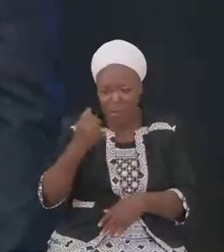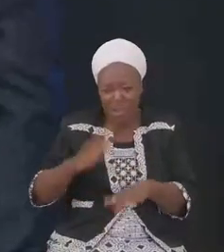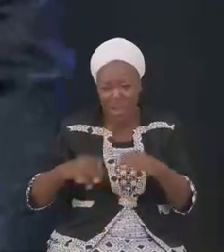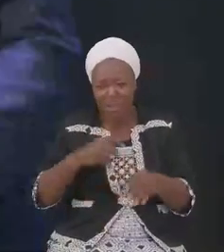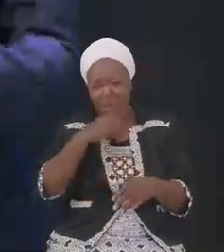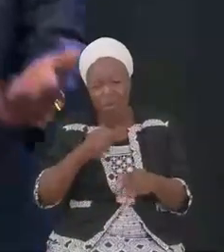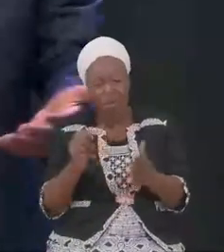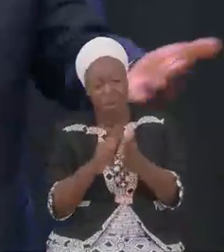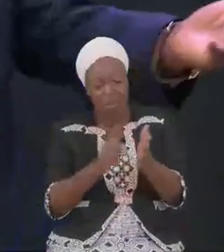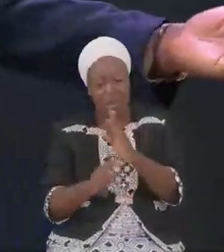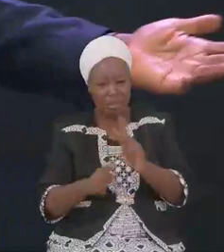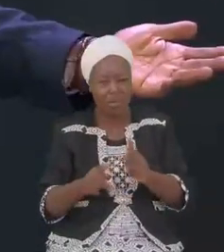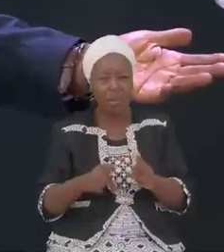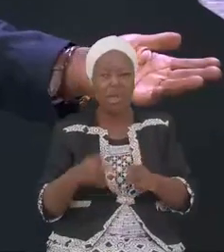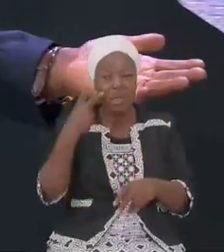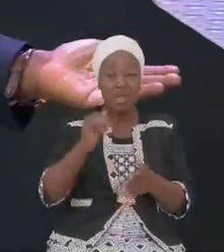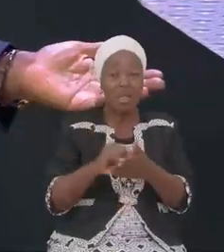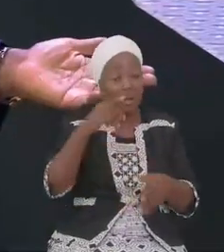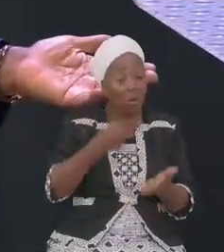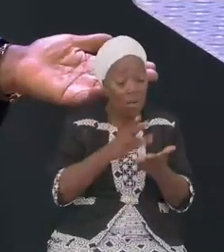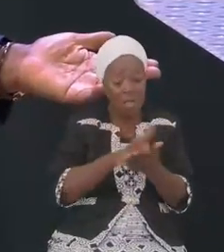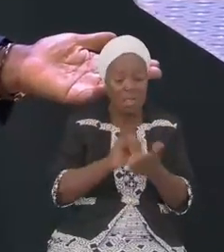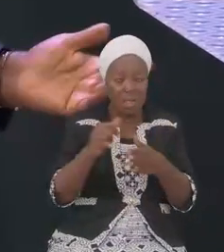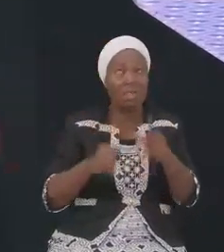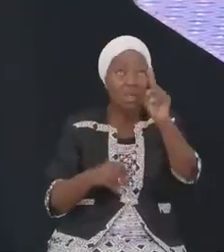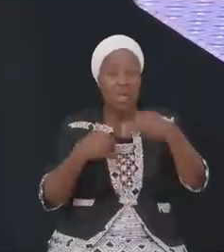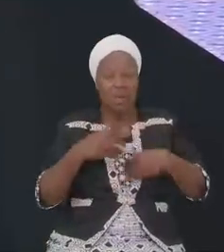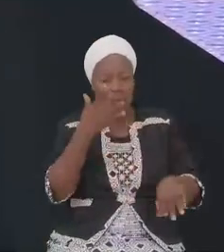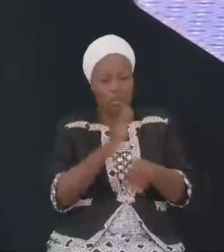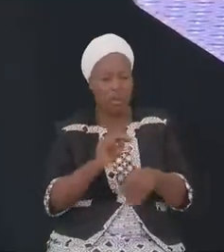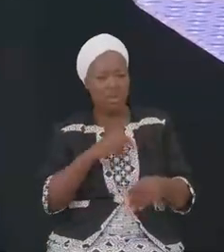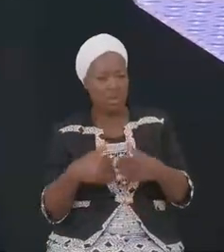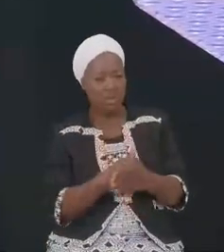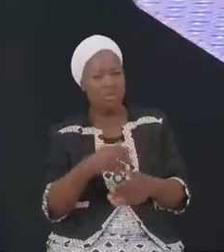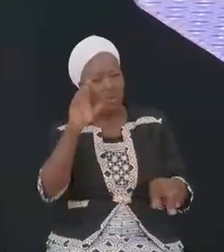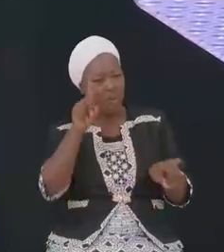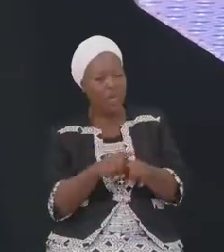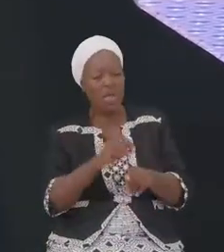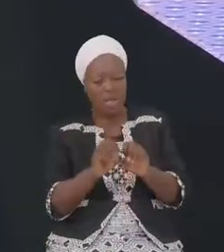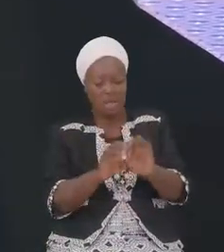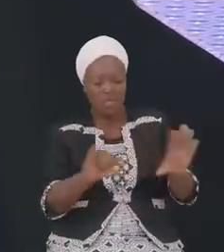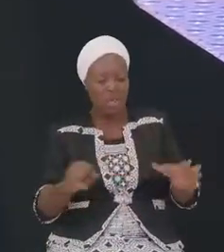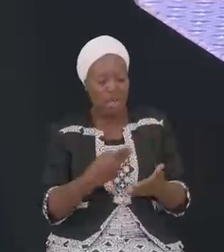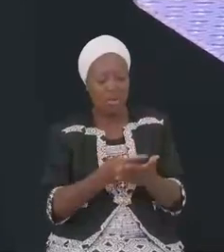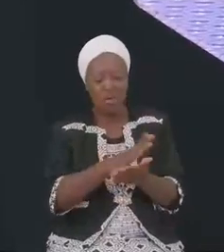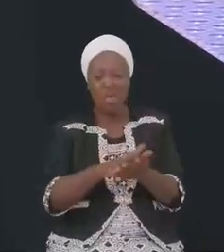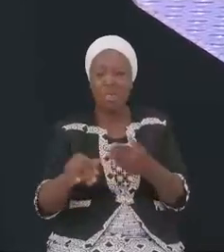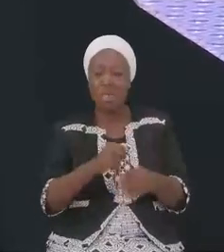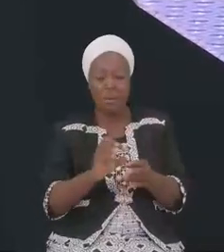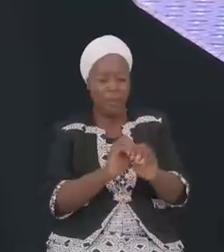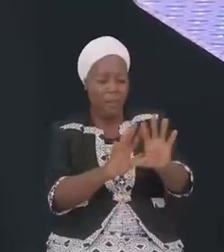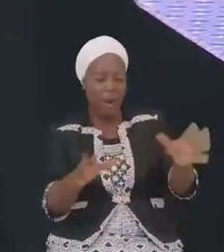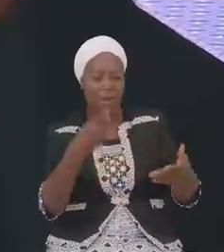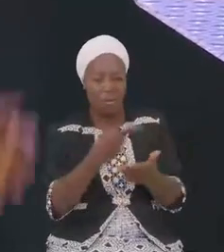celle des gens de l'Ancien Testament. Voici la sainteté qui nous a promise, une sainteté brillante,